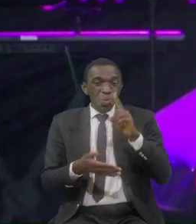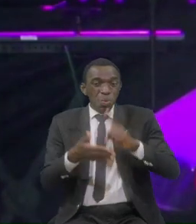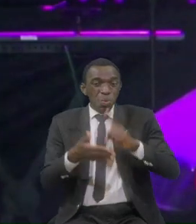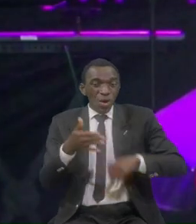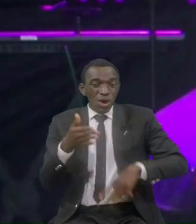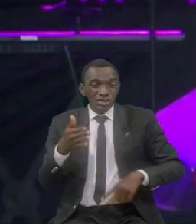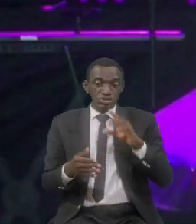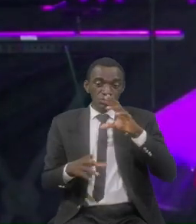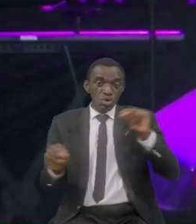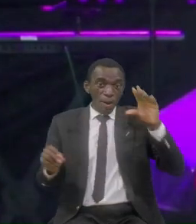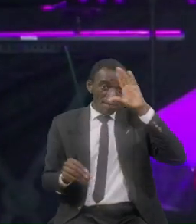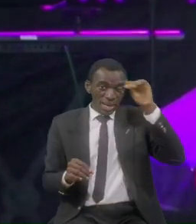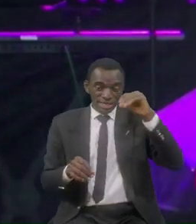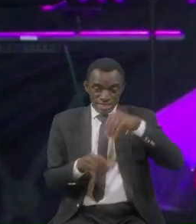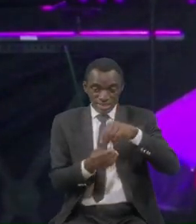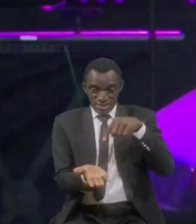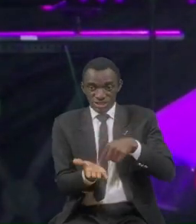do.